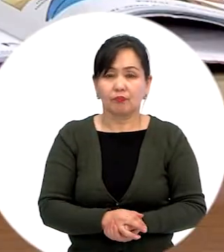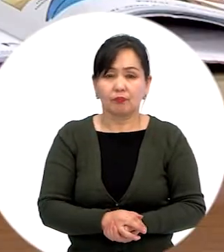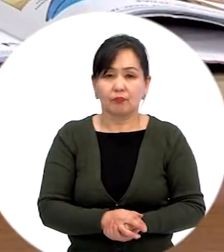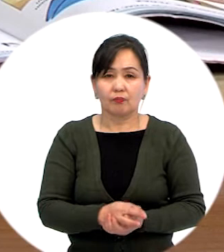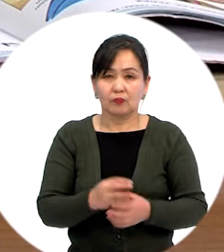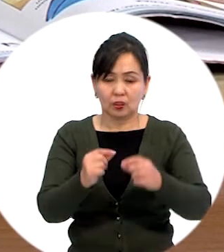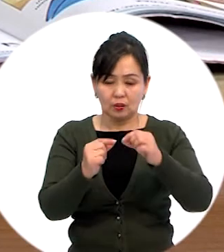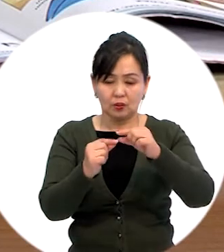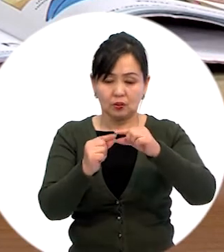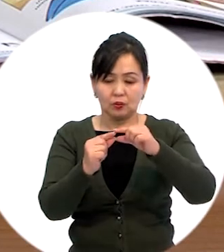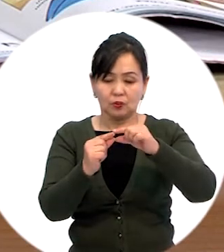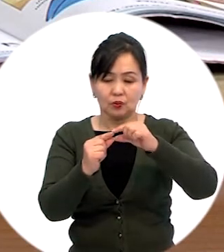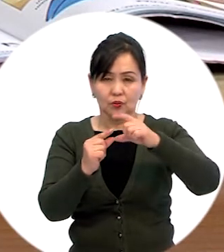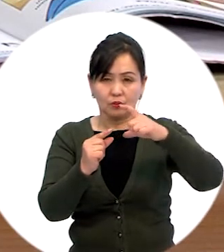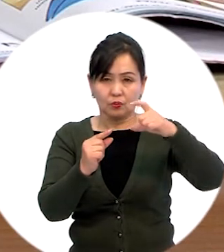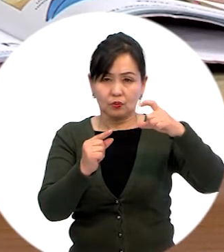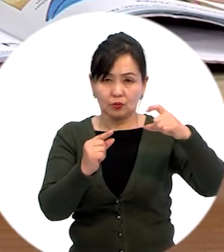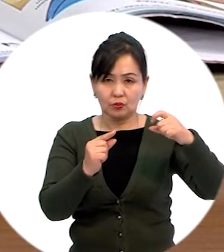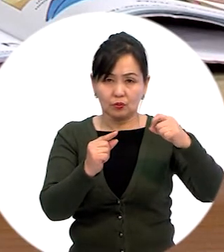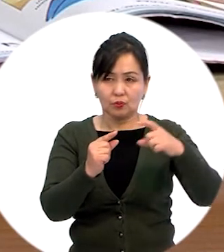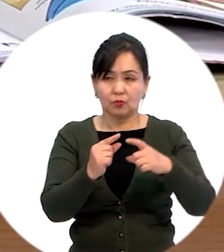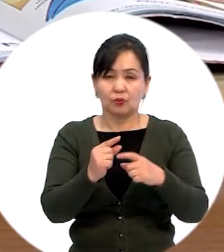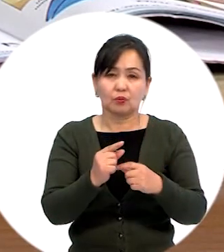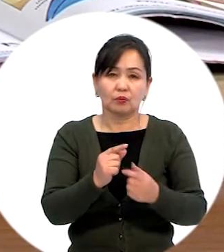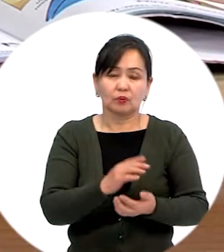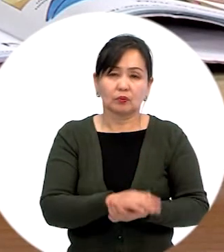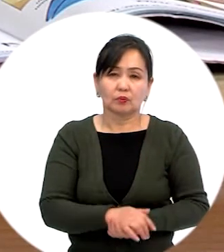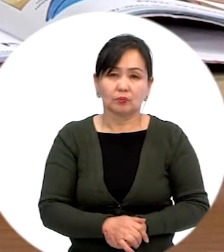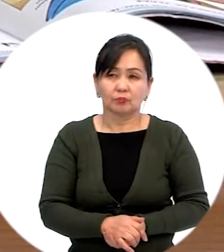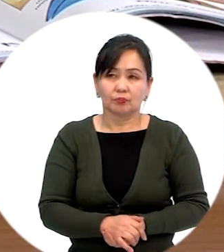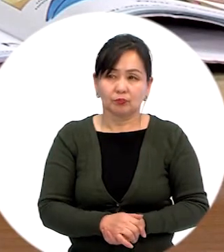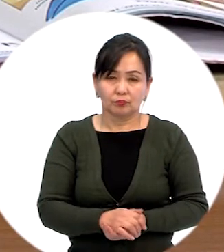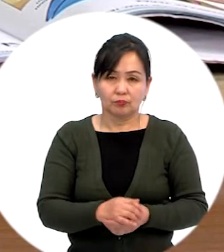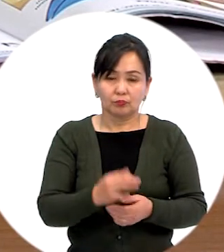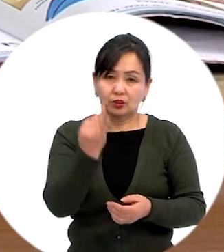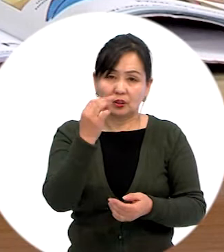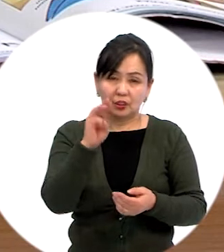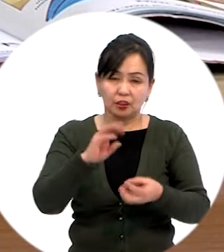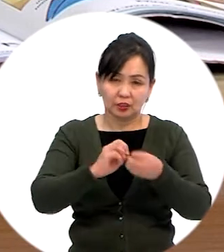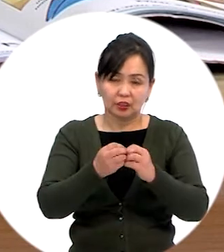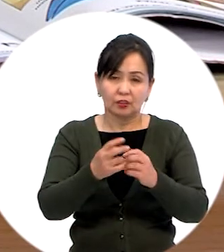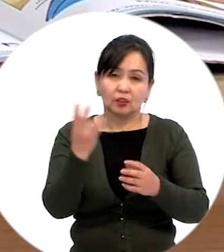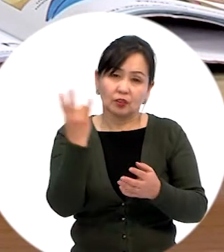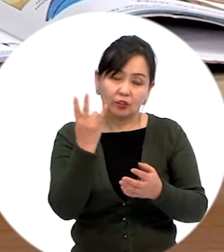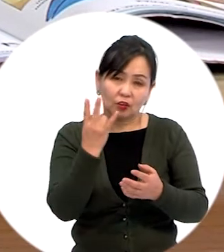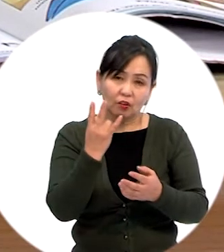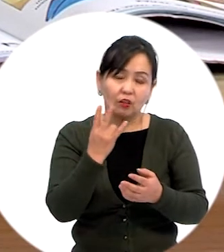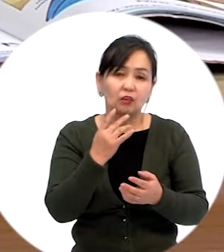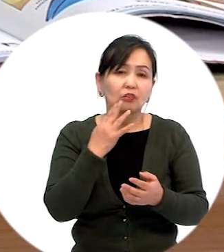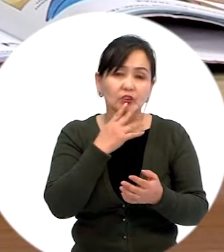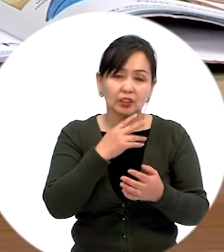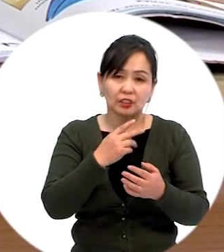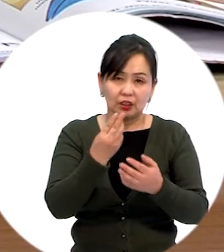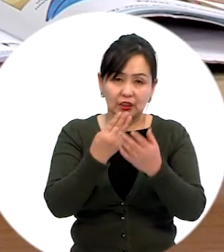За ингээд ловгийн маань хэлбэр гараад ирлээ. Одоо бүгдээрээ ишин хийе. За лов маань арталтаа